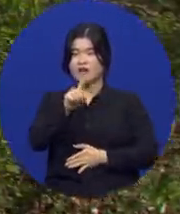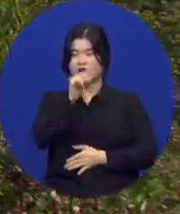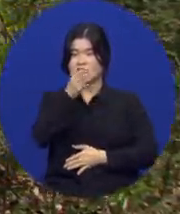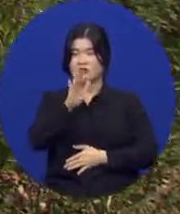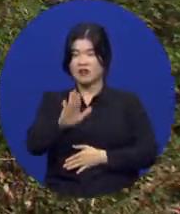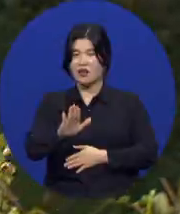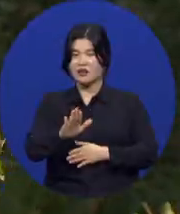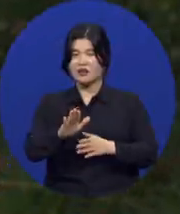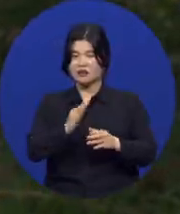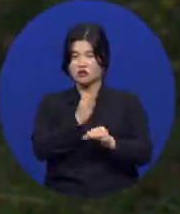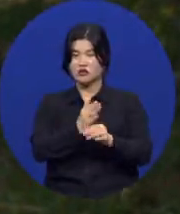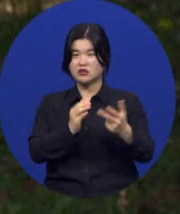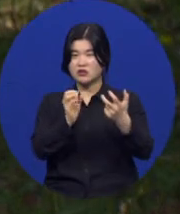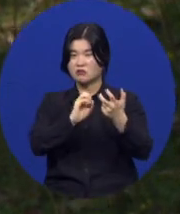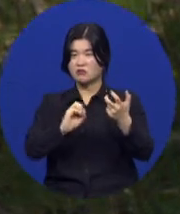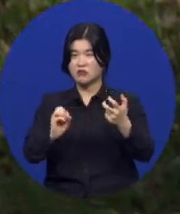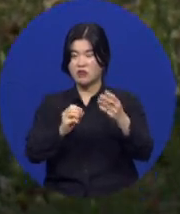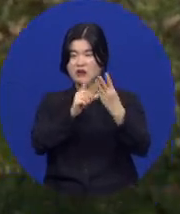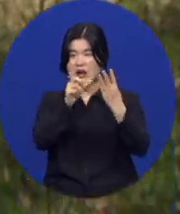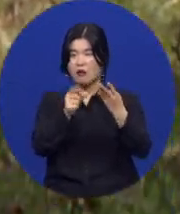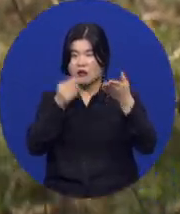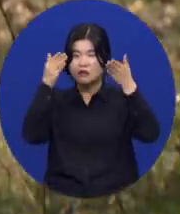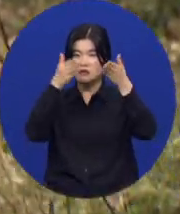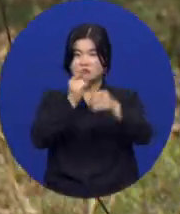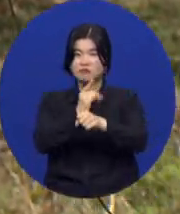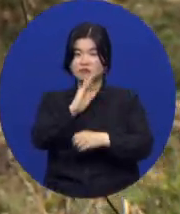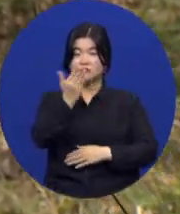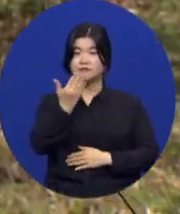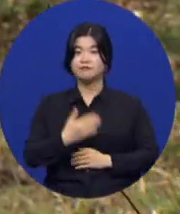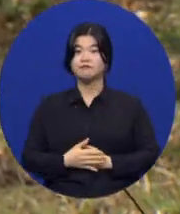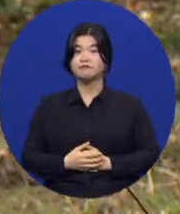가운데 70% 가 4월에 집중되었습니다